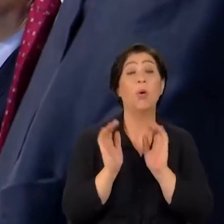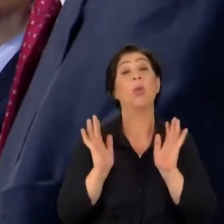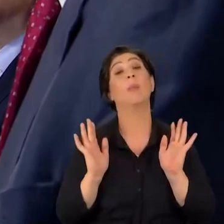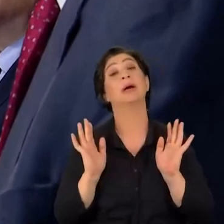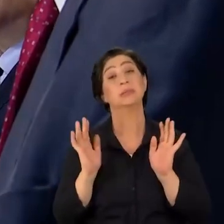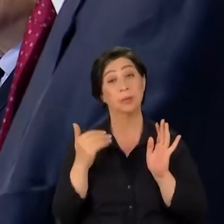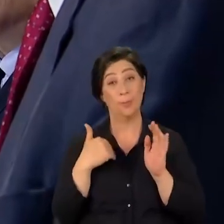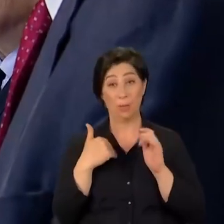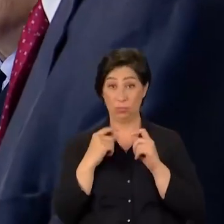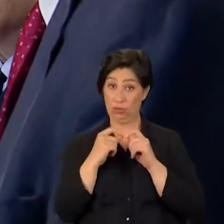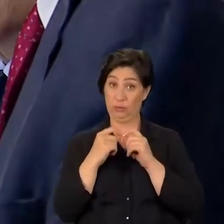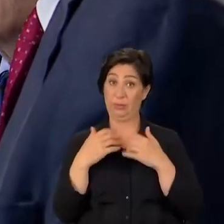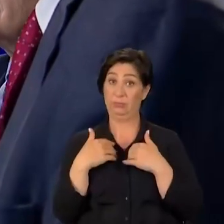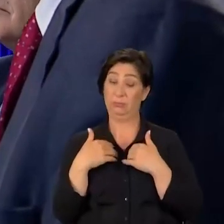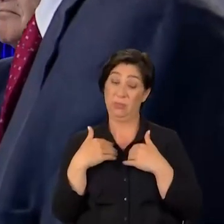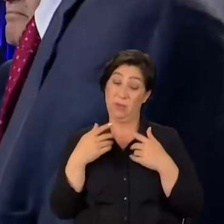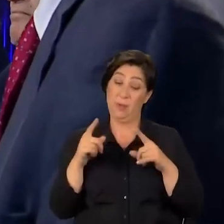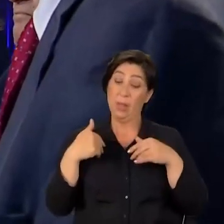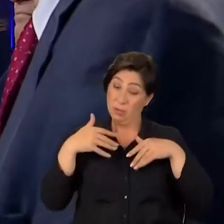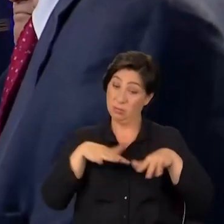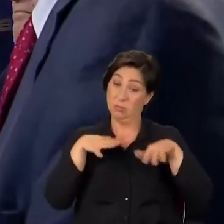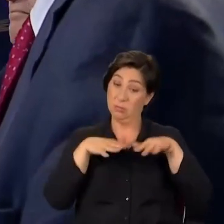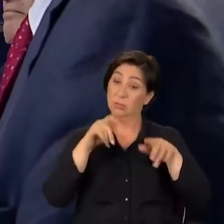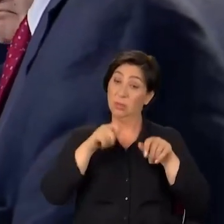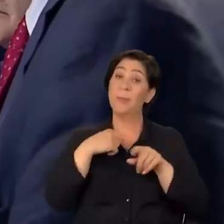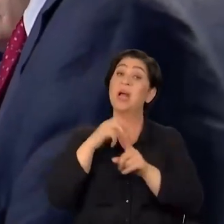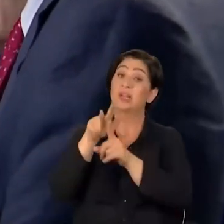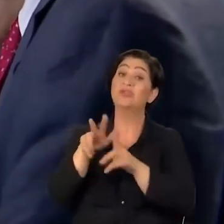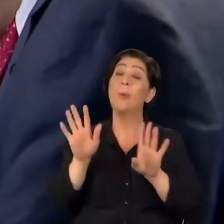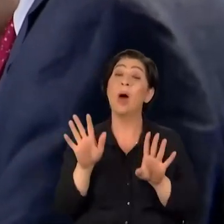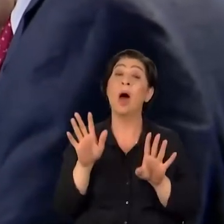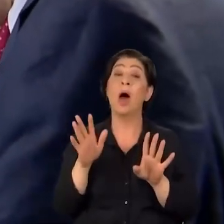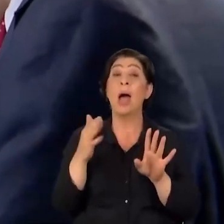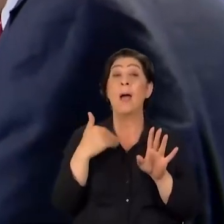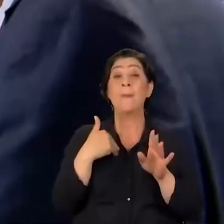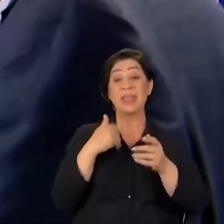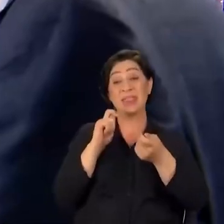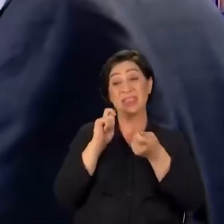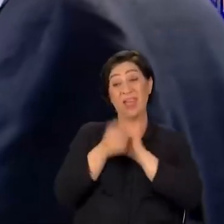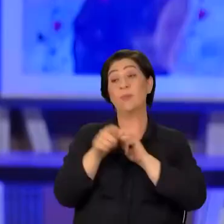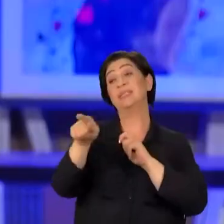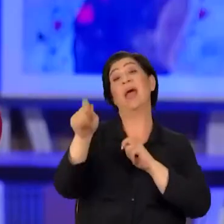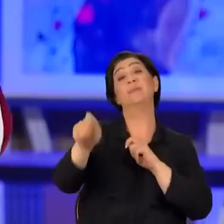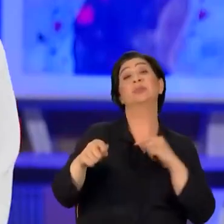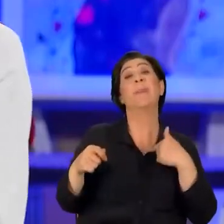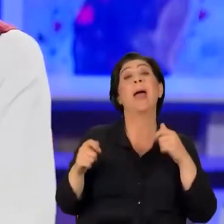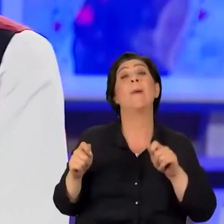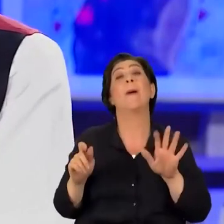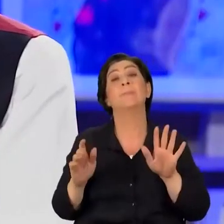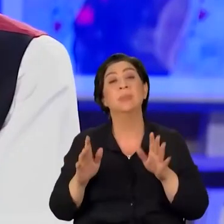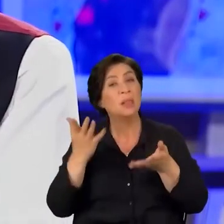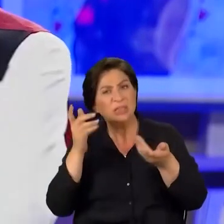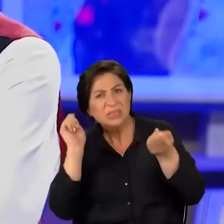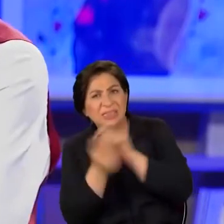ben burjuvayım. Ben de gösteri yapacağım, seninle bir şeye katılacağım ama işte devrimi sen yapacaksın. Nasıl